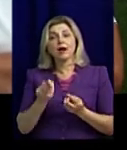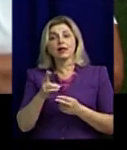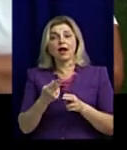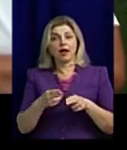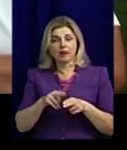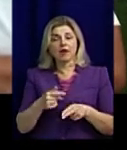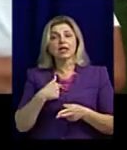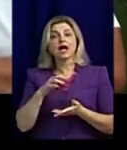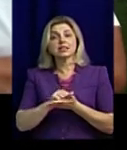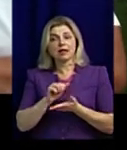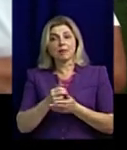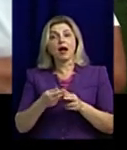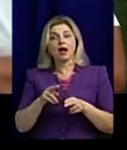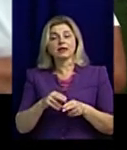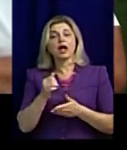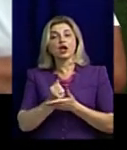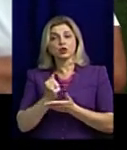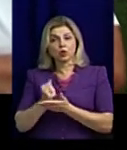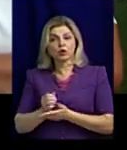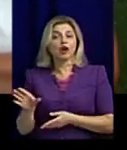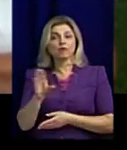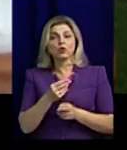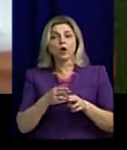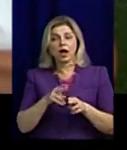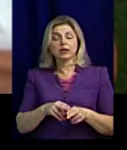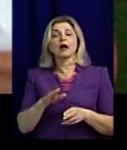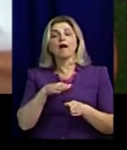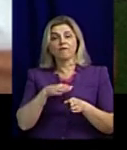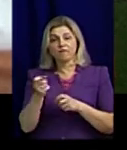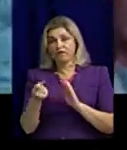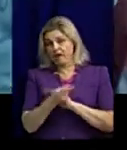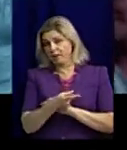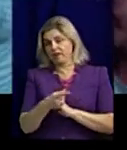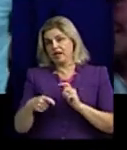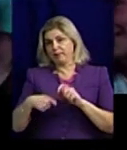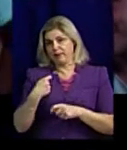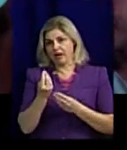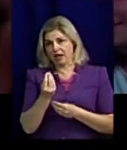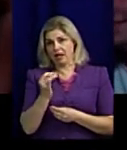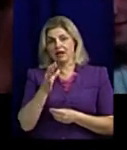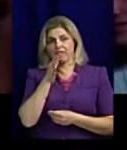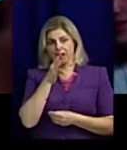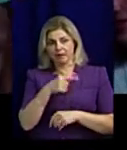і я займаюся цими ресурсами, тоді це все – виконаний час і виконані гроші.